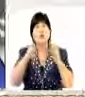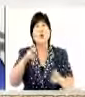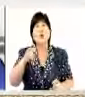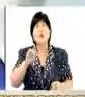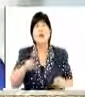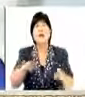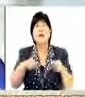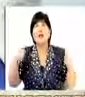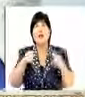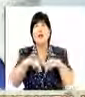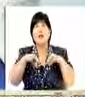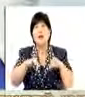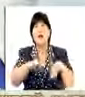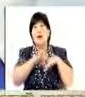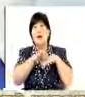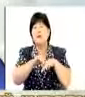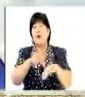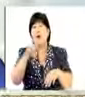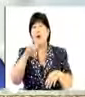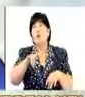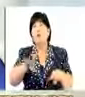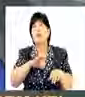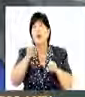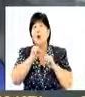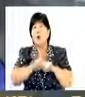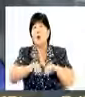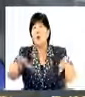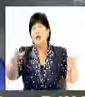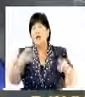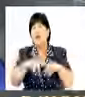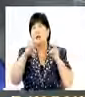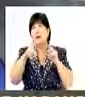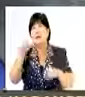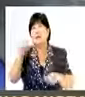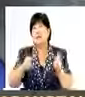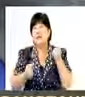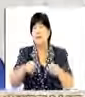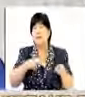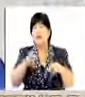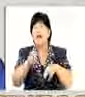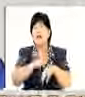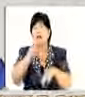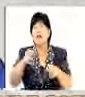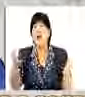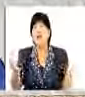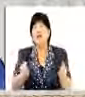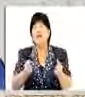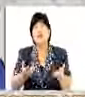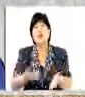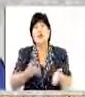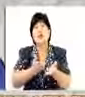ходе столкновения с автотранспортом, перевозившим хлор, произошла утечка. Пострадал водитель. На место прибыли врачи аварийно-спасательной